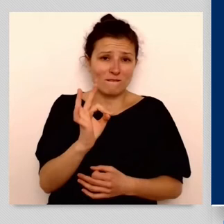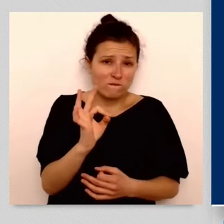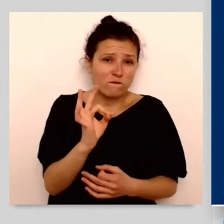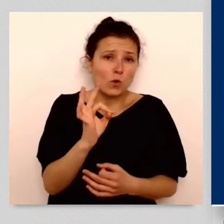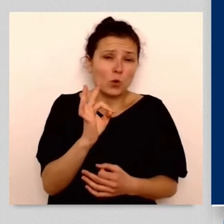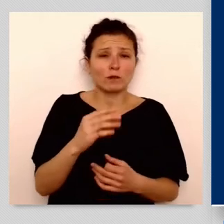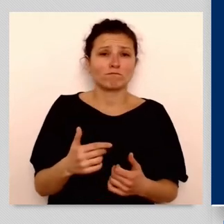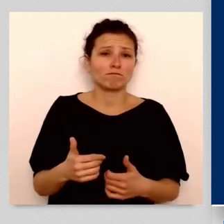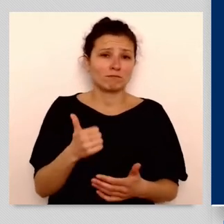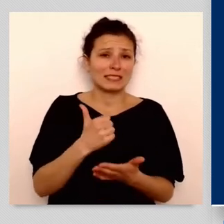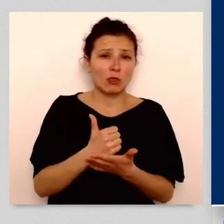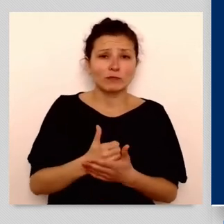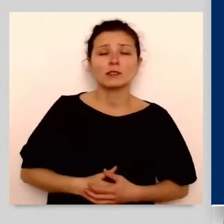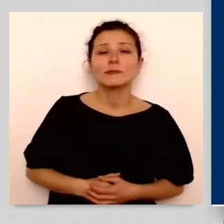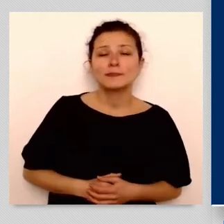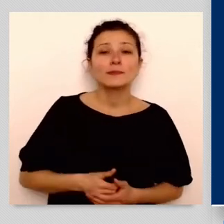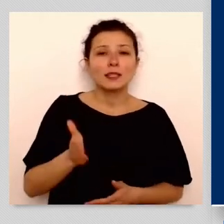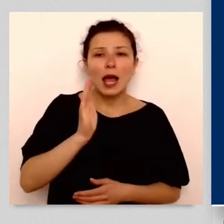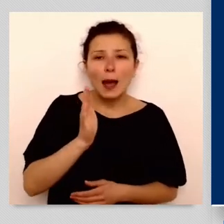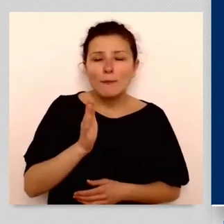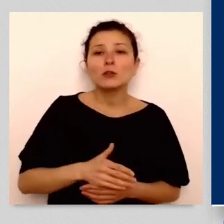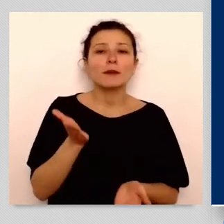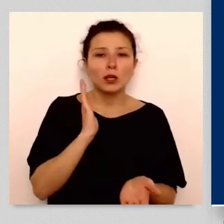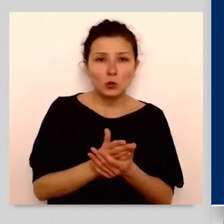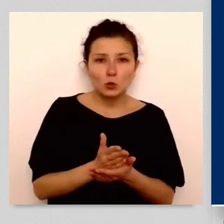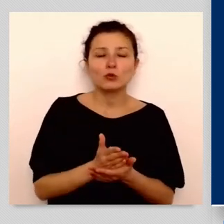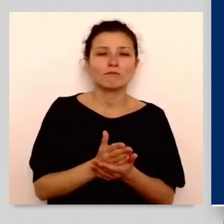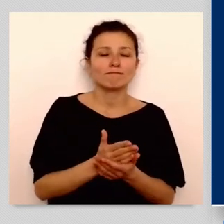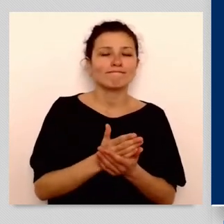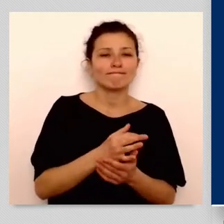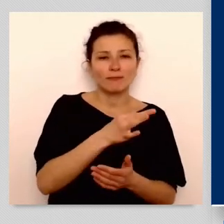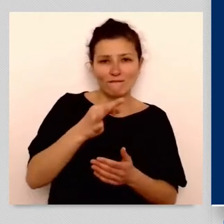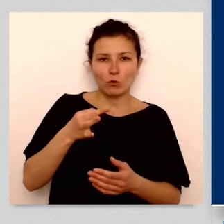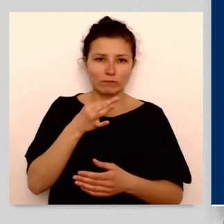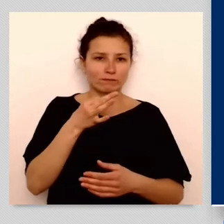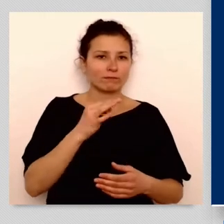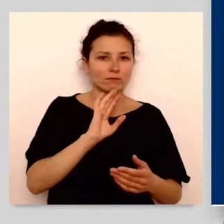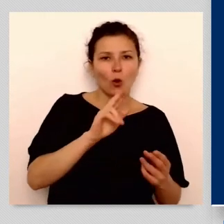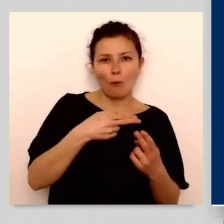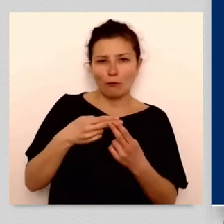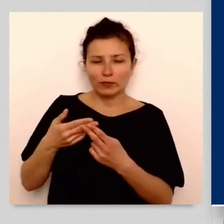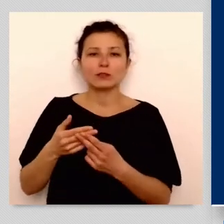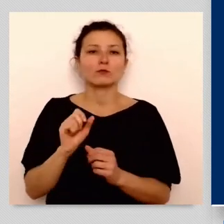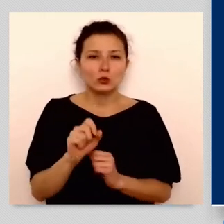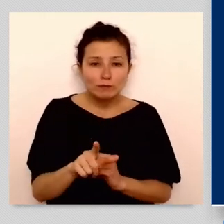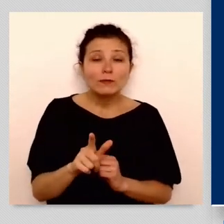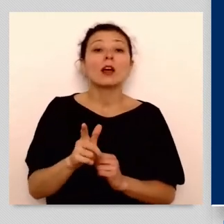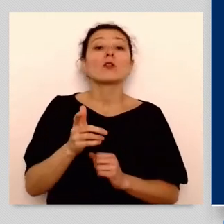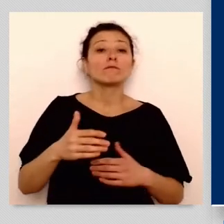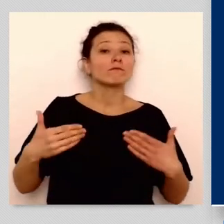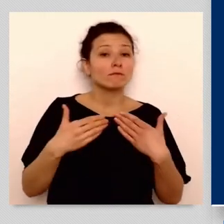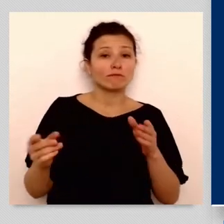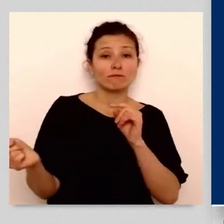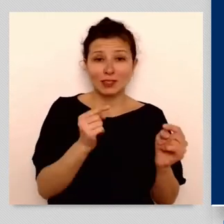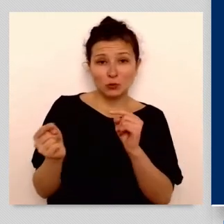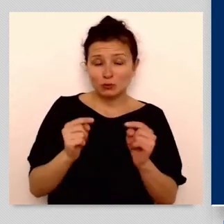byśmy w ramach tak zakreślonych pozycji otworzyli dyskusję,